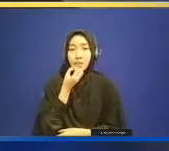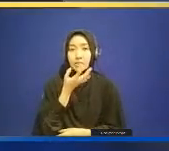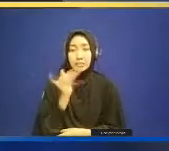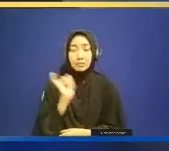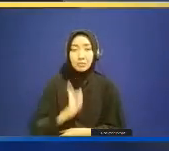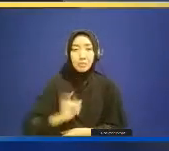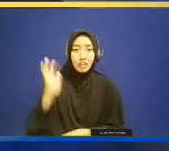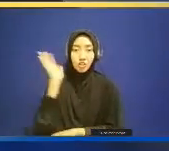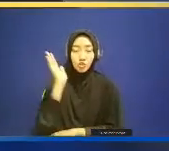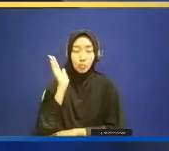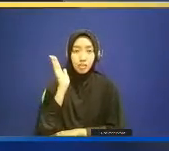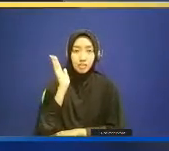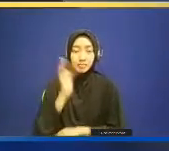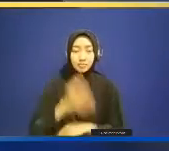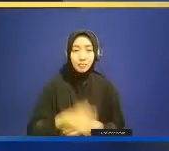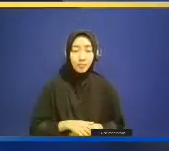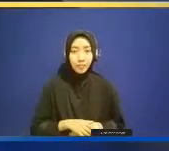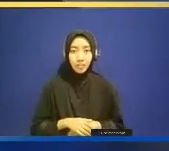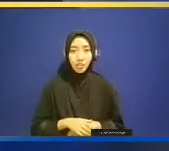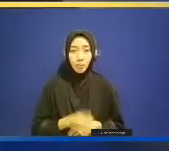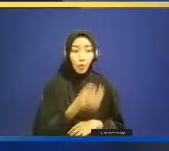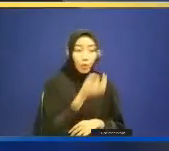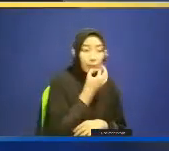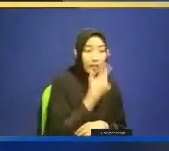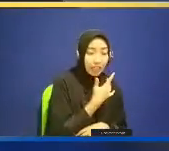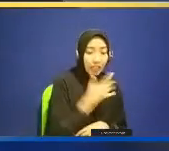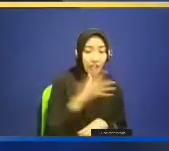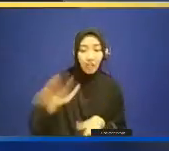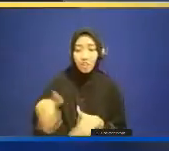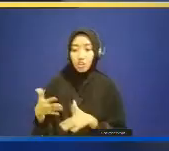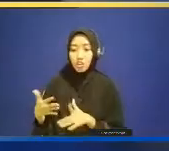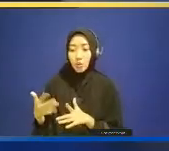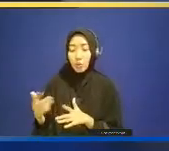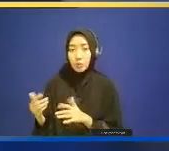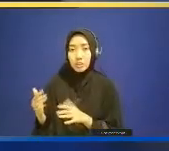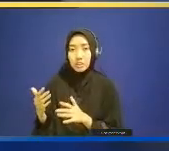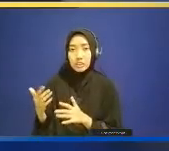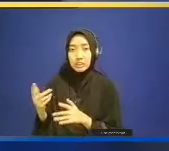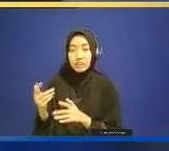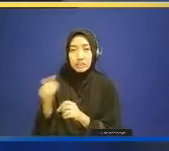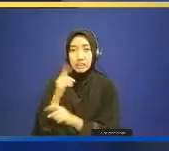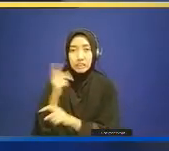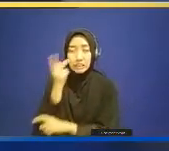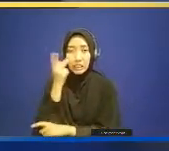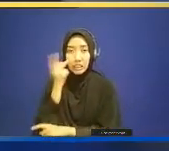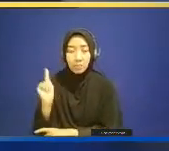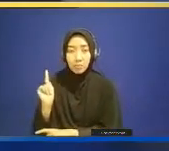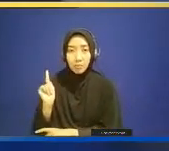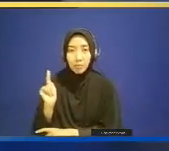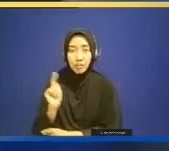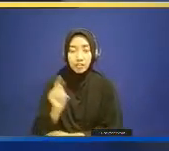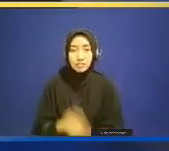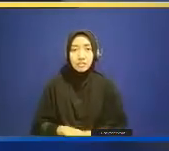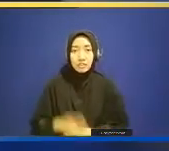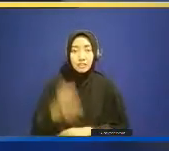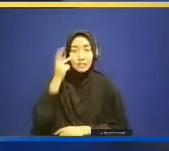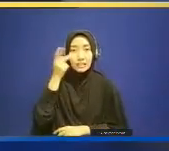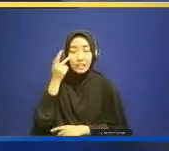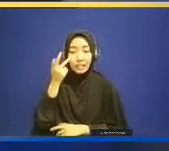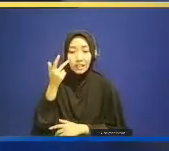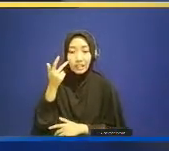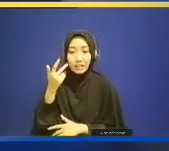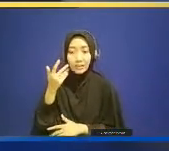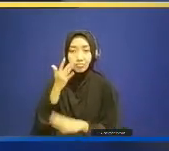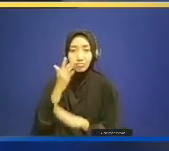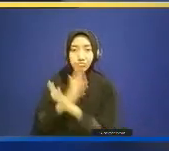Apakah pentingnya mengobati atau justru antisipasi karena antisipasi itu juga lebih penting menurut saya Karena kita belajar dari